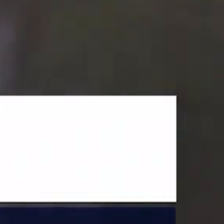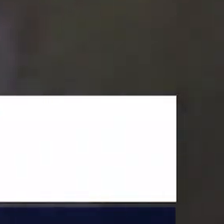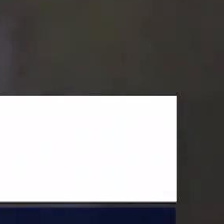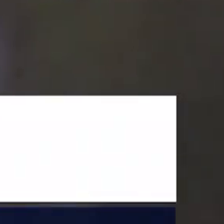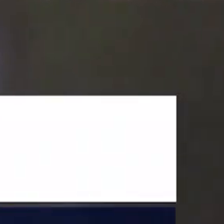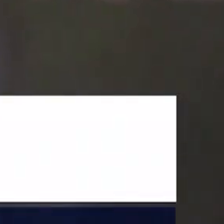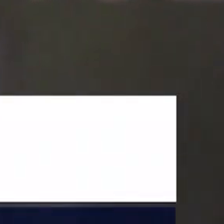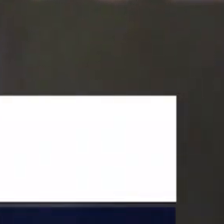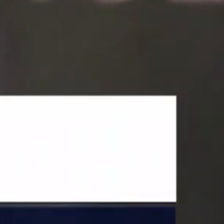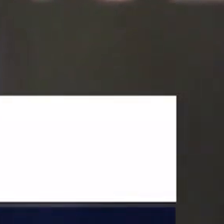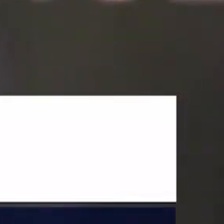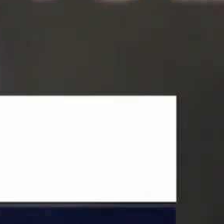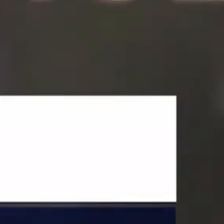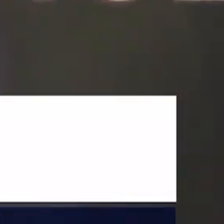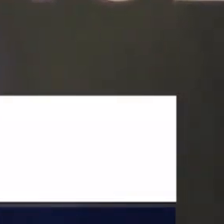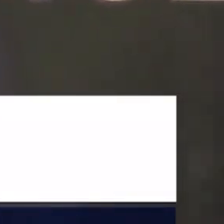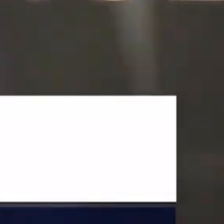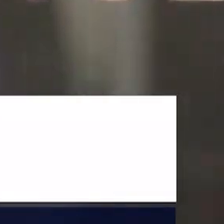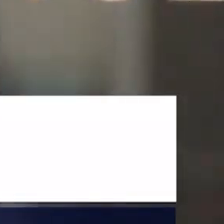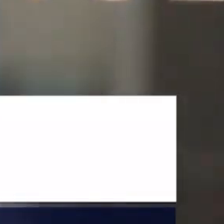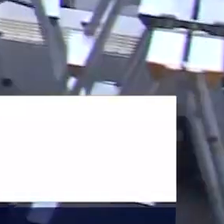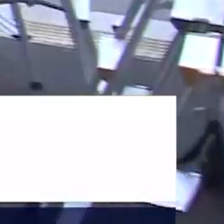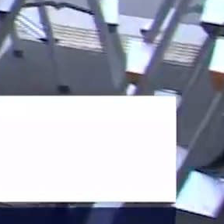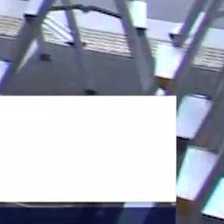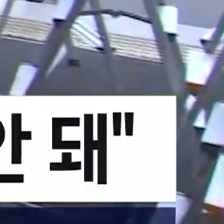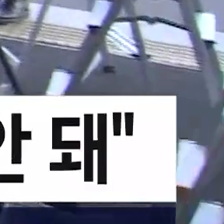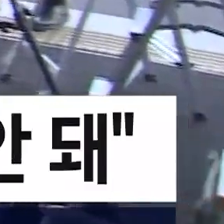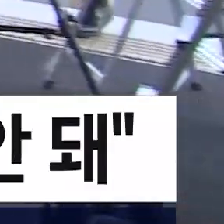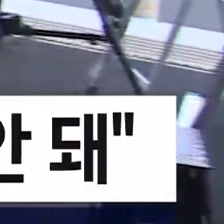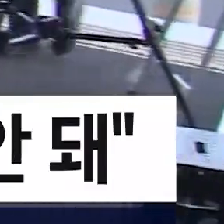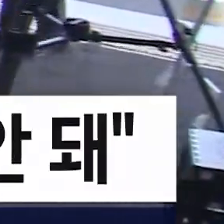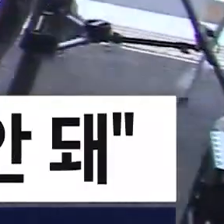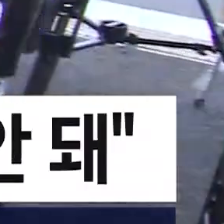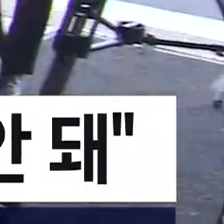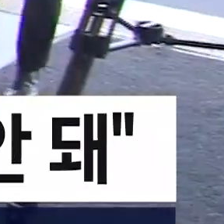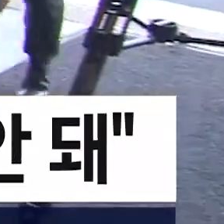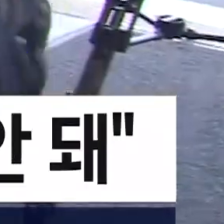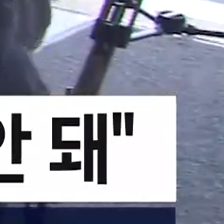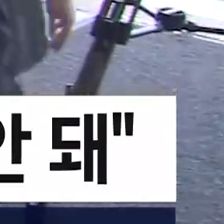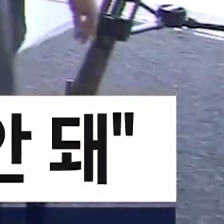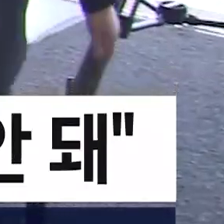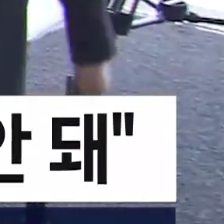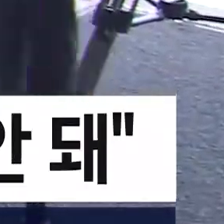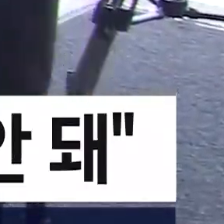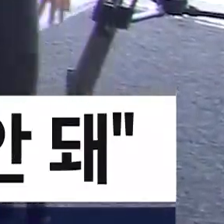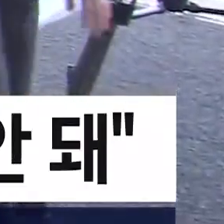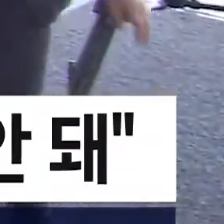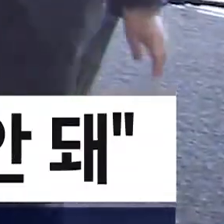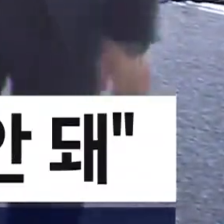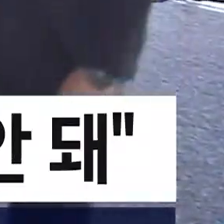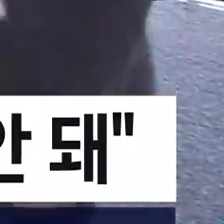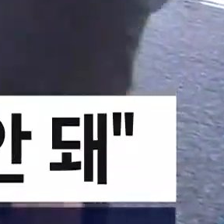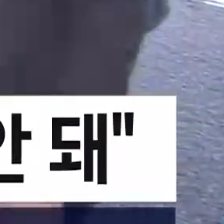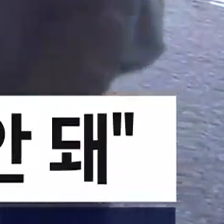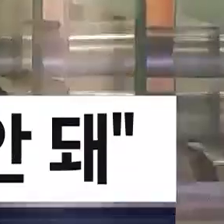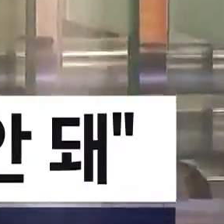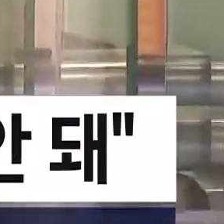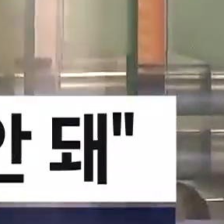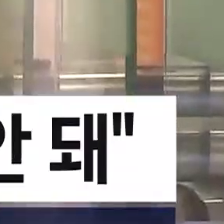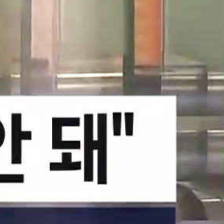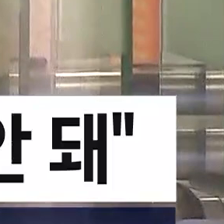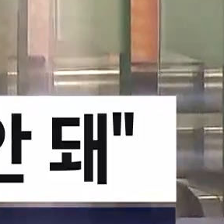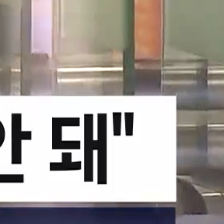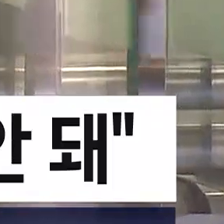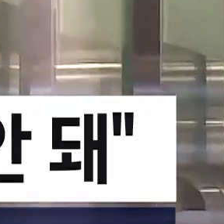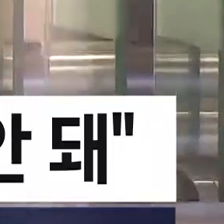기소의 분리가 국제 기준의 관점에 부합하지 않는다. 기소권을 적정하게 행사하기 위해서라도 분리될 수 없다는 의견들이